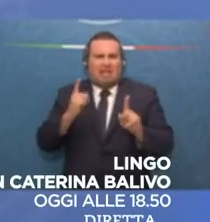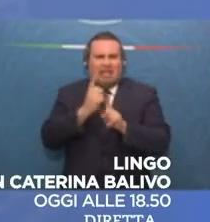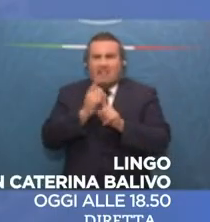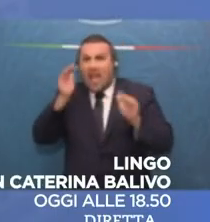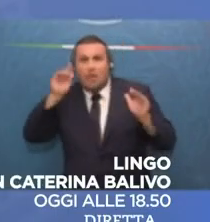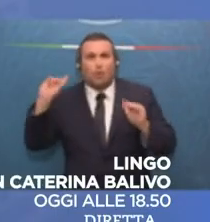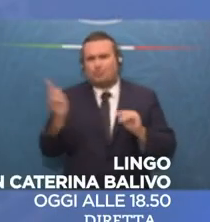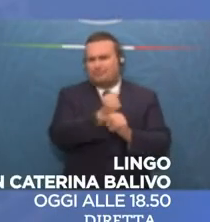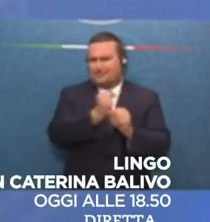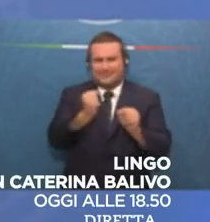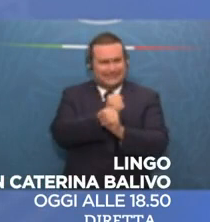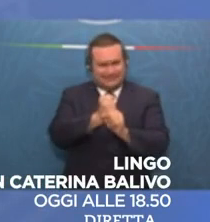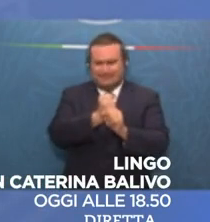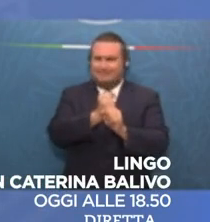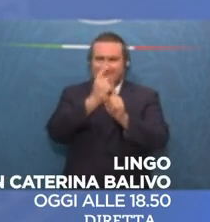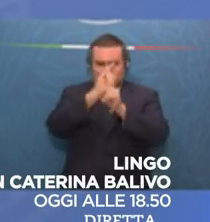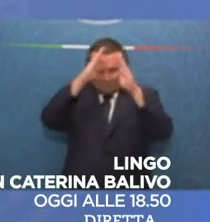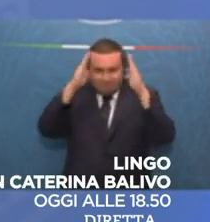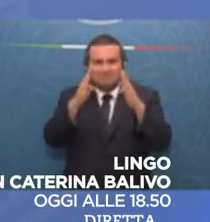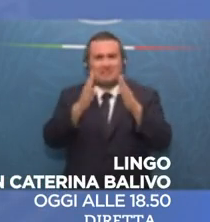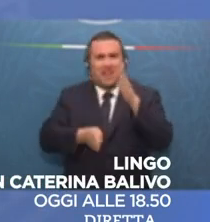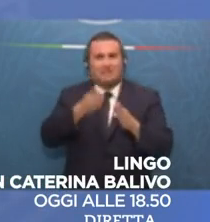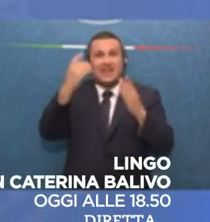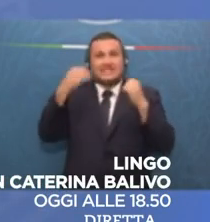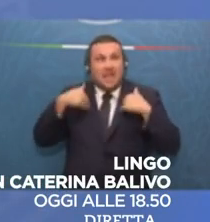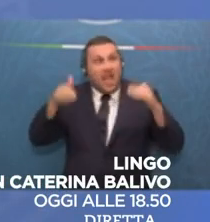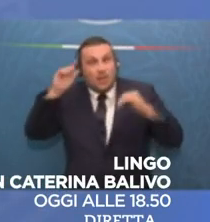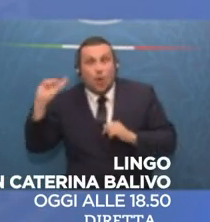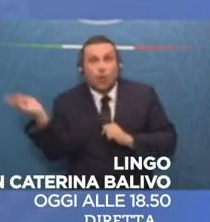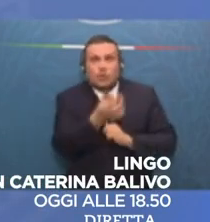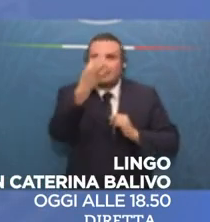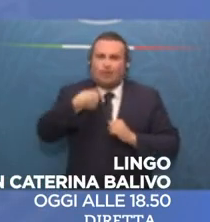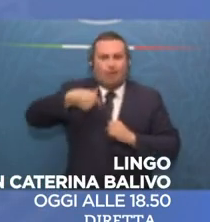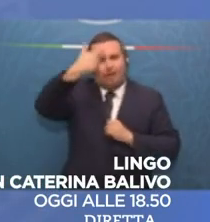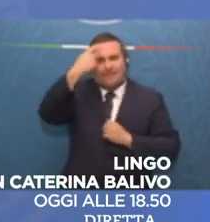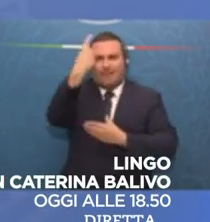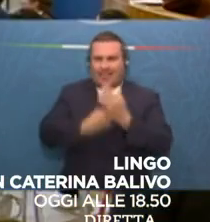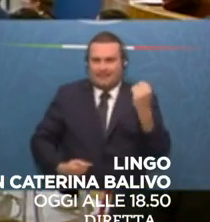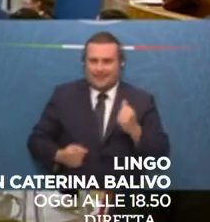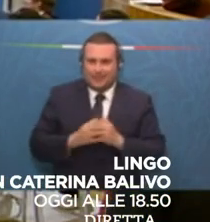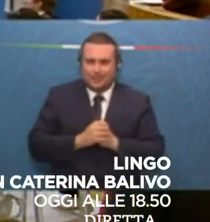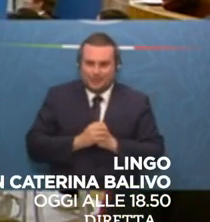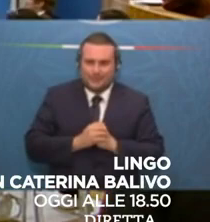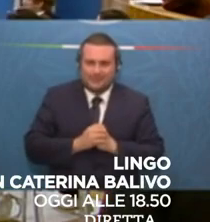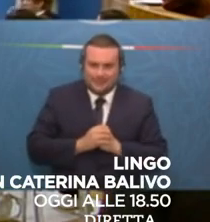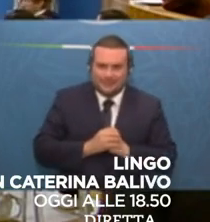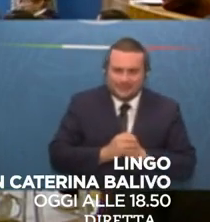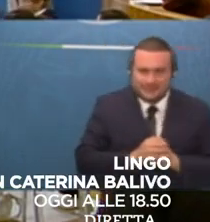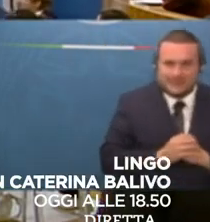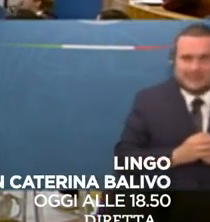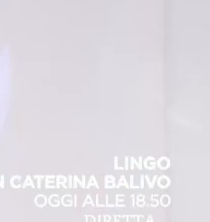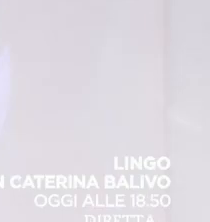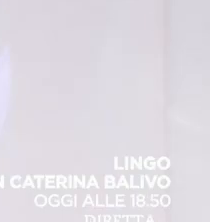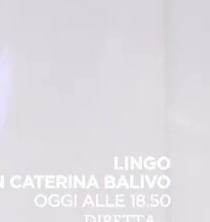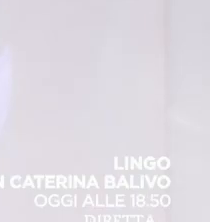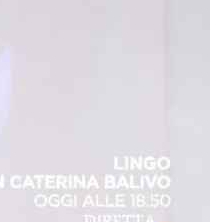questa sarebbe stata invece, a mio avviso, il fallimento di questo governo. Questo governo qui è era stato posta creato